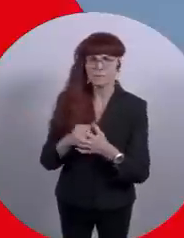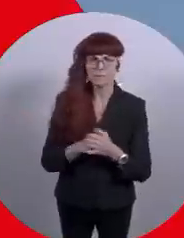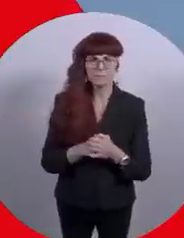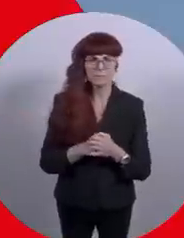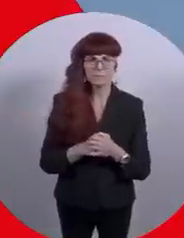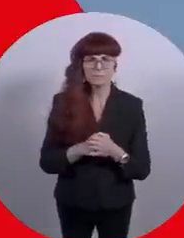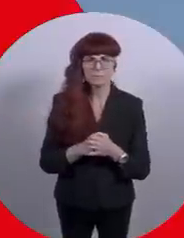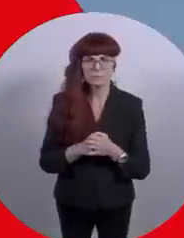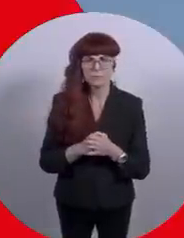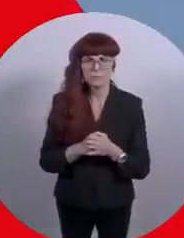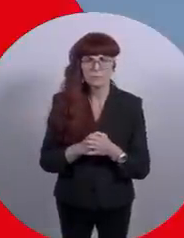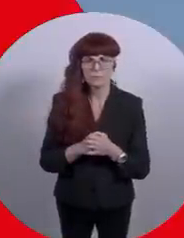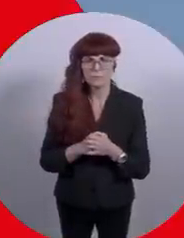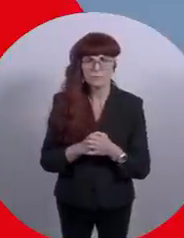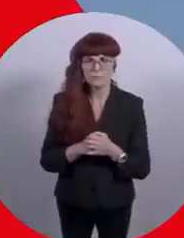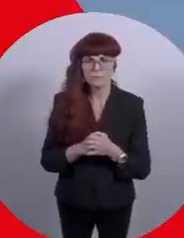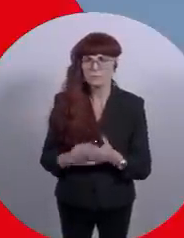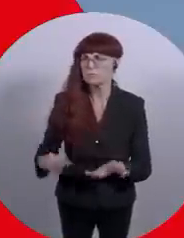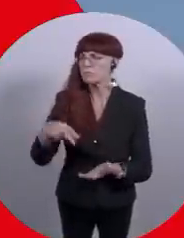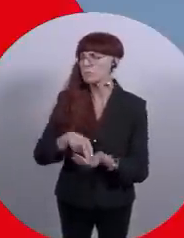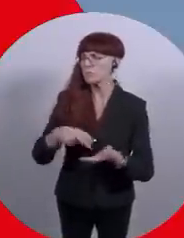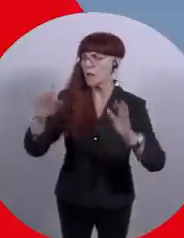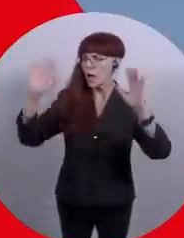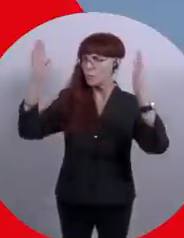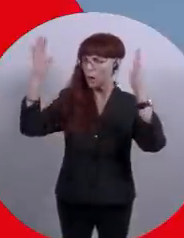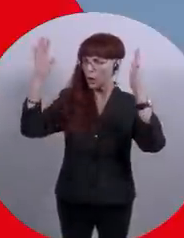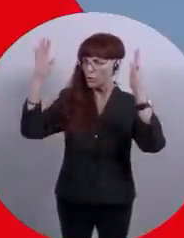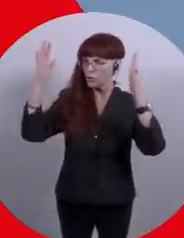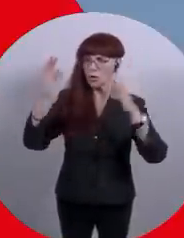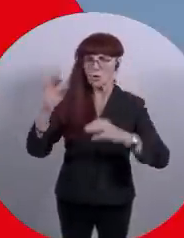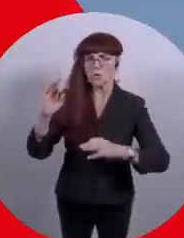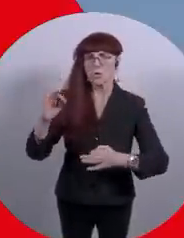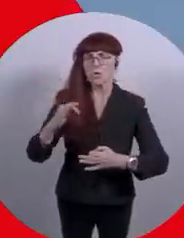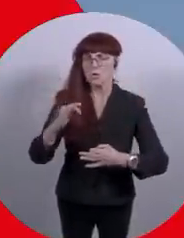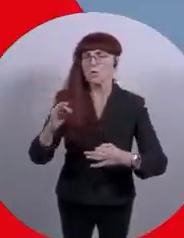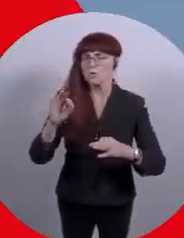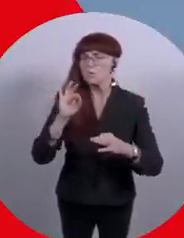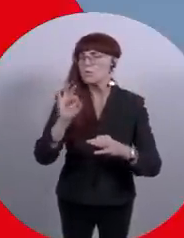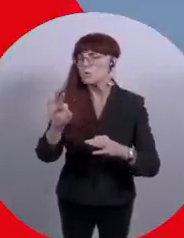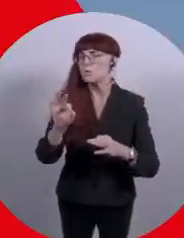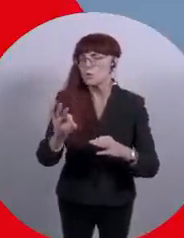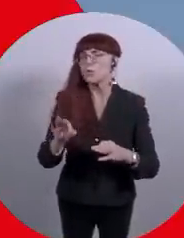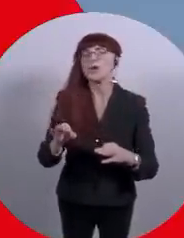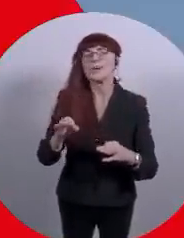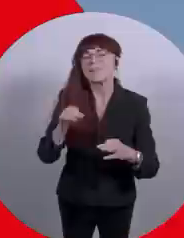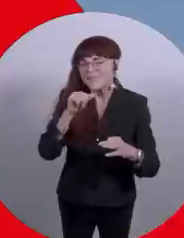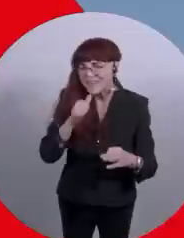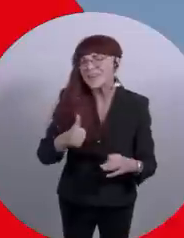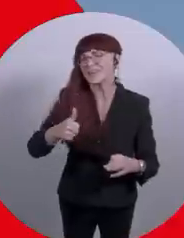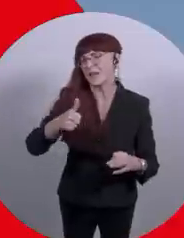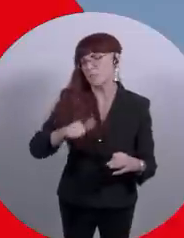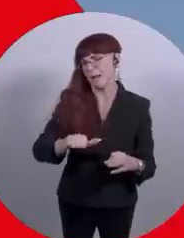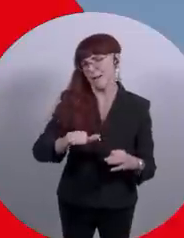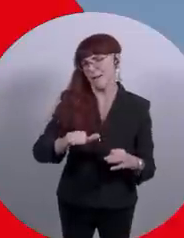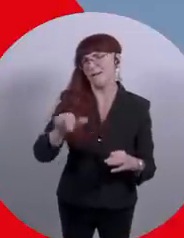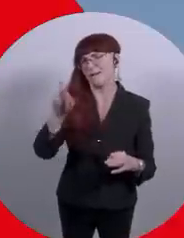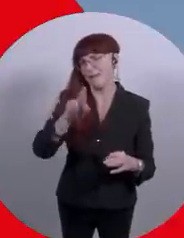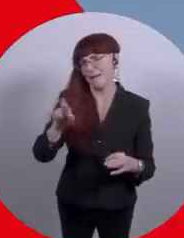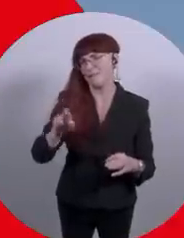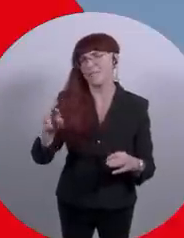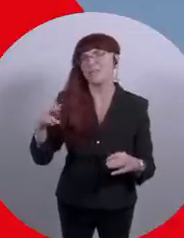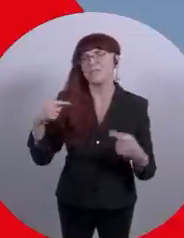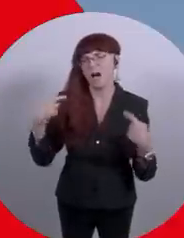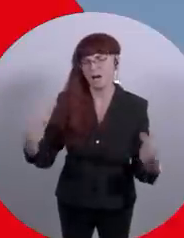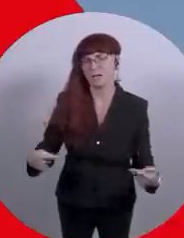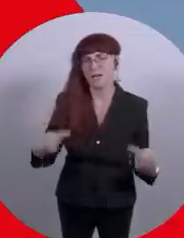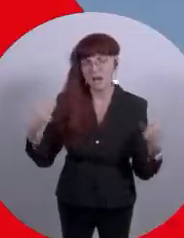da stehende Applaus für die nicht anwesende genossen die Wagner war ein Zeichen dass wir doch nicht